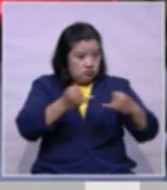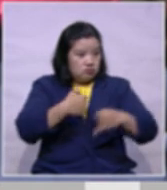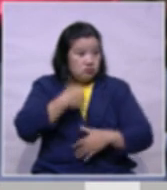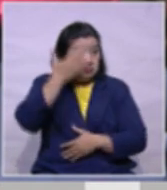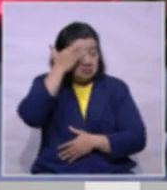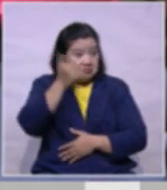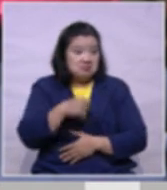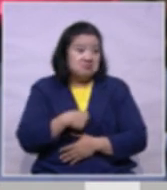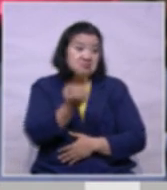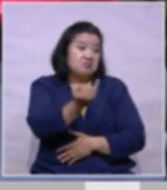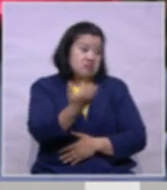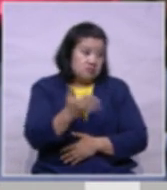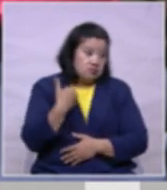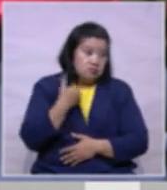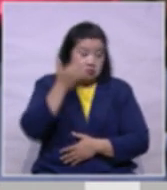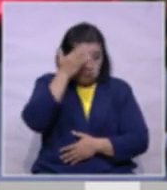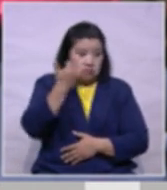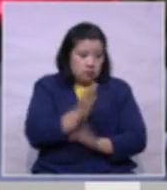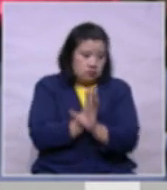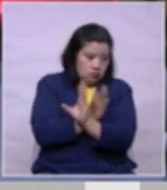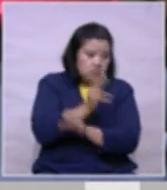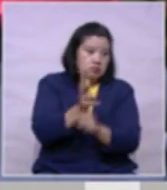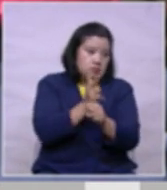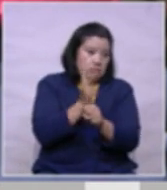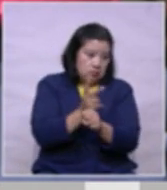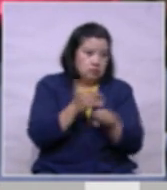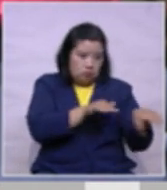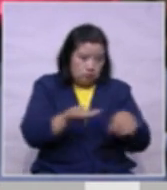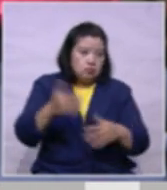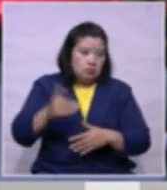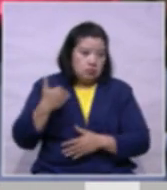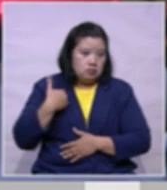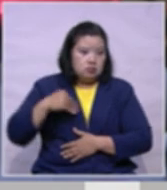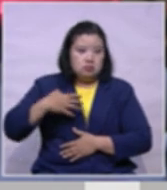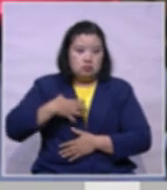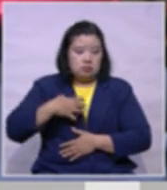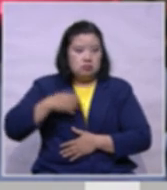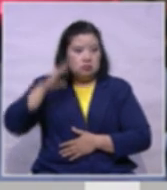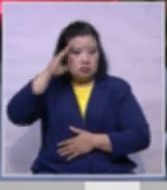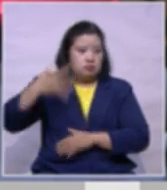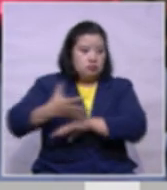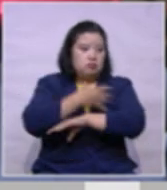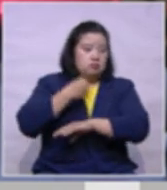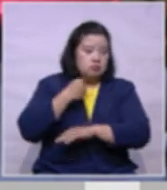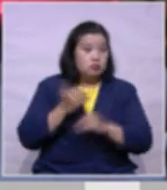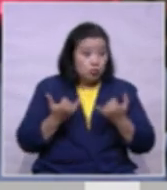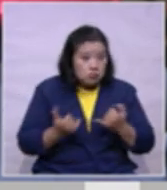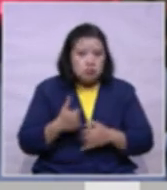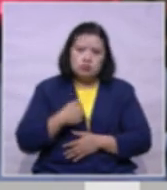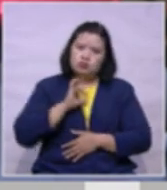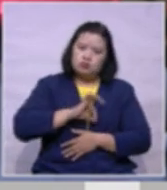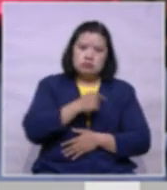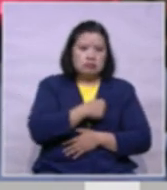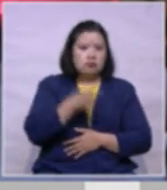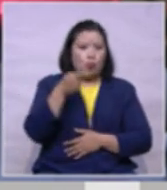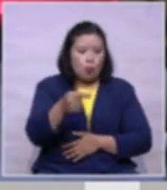ได้ผมเตรียมการเรื่องนี้มา3ปีกว่าครับประโยคนี้สำคัญและผมข้องใจจนบัดนี้